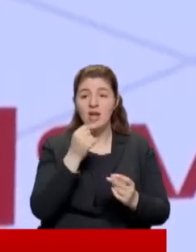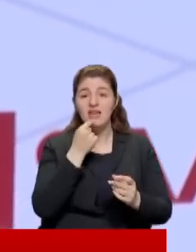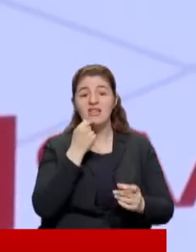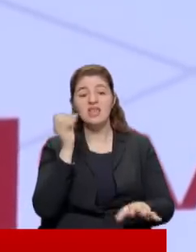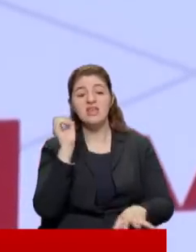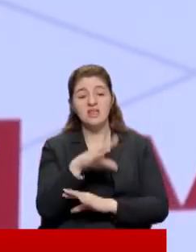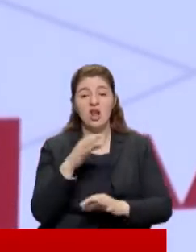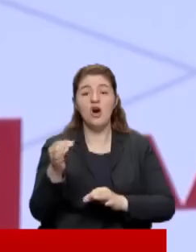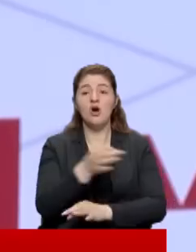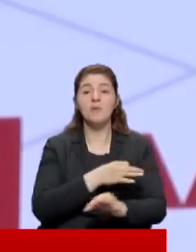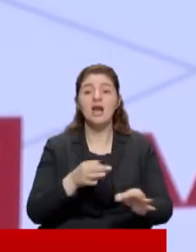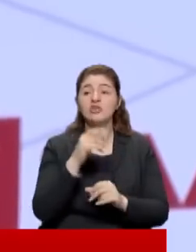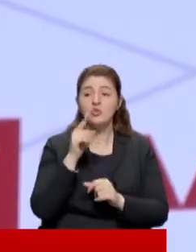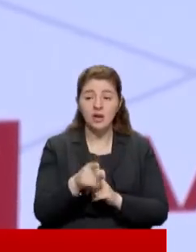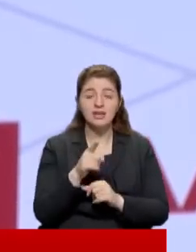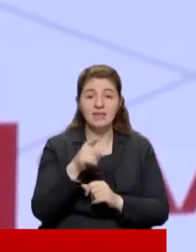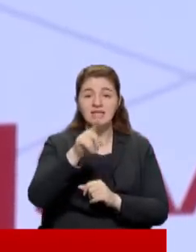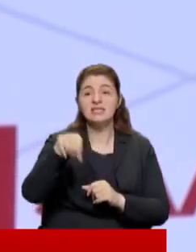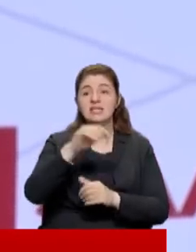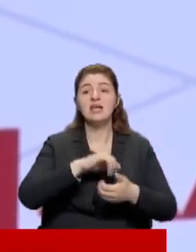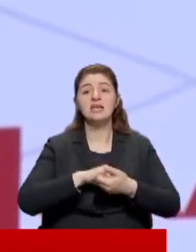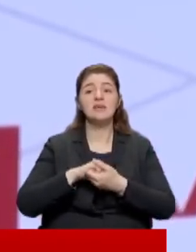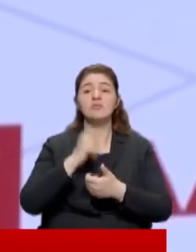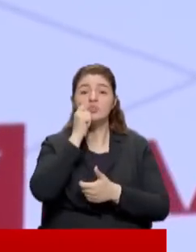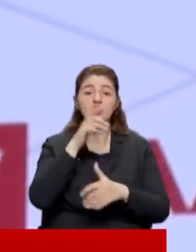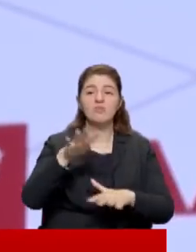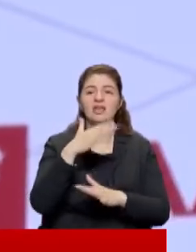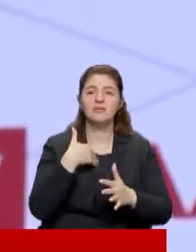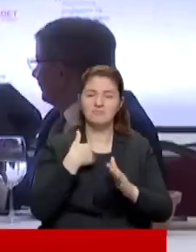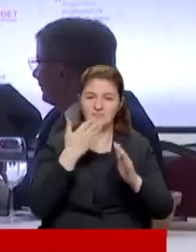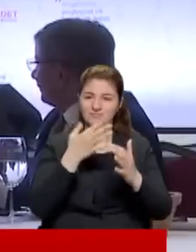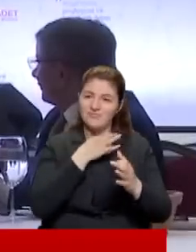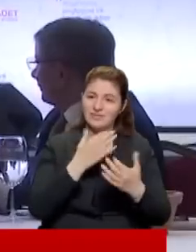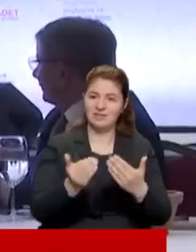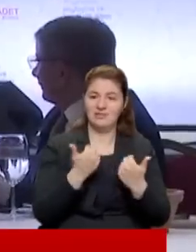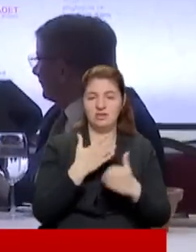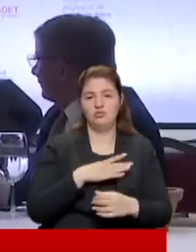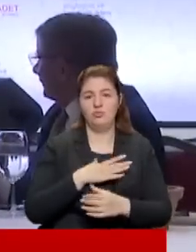iftiralardan, operasyonlardan siz samimi Müslümanlara sığınıyorum.